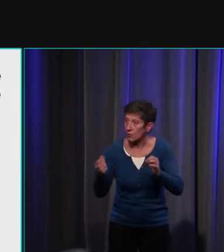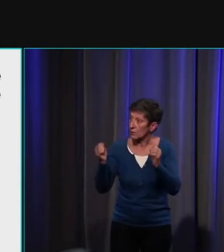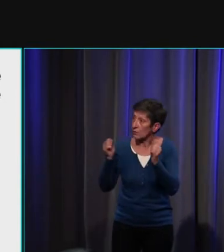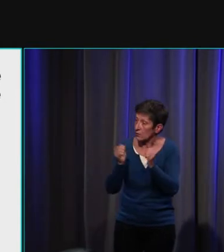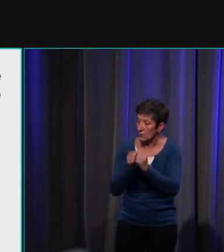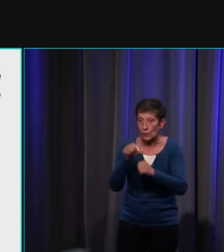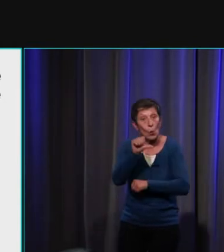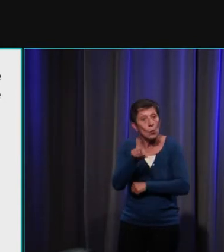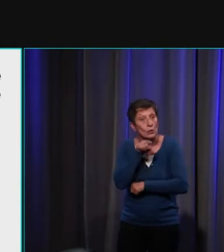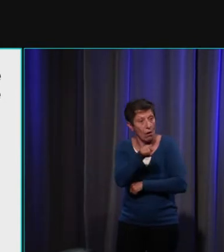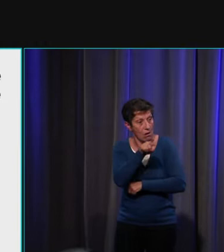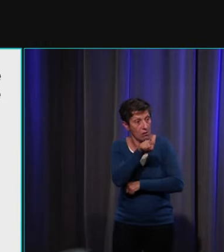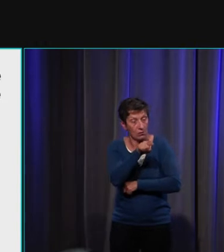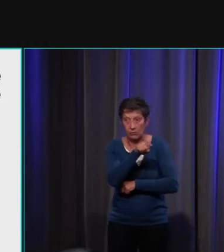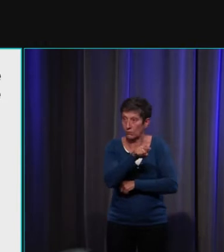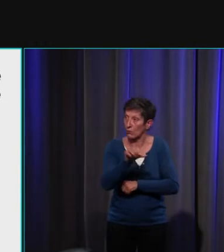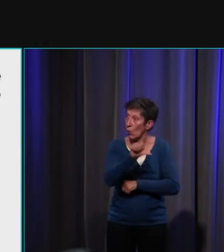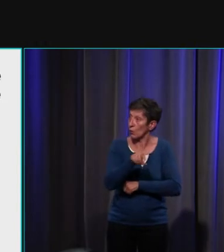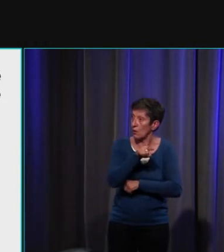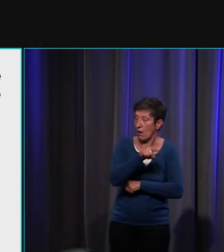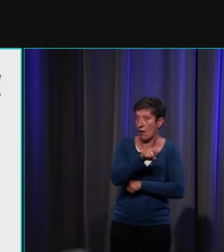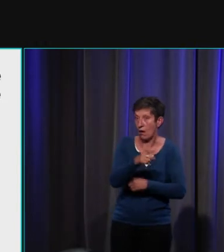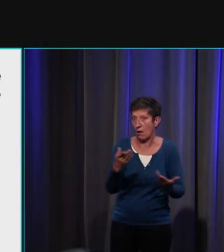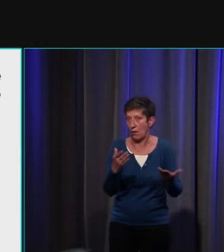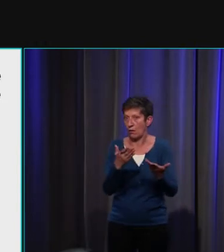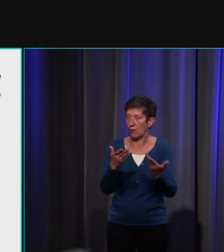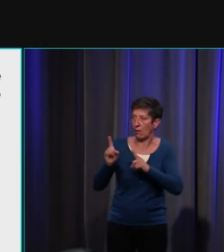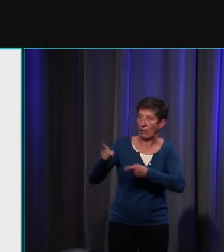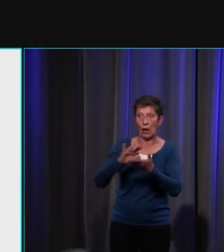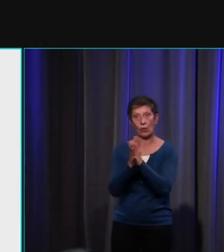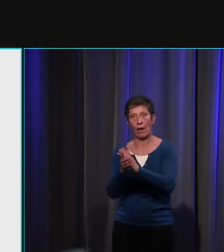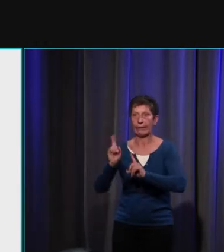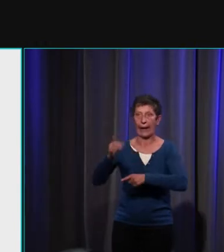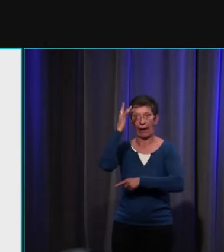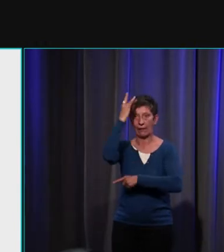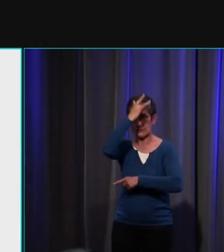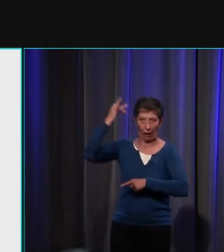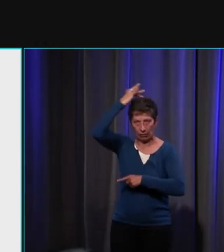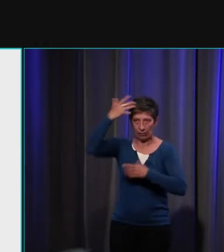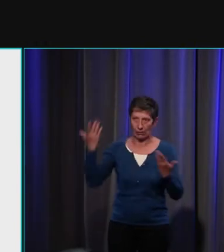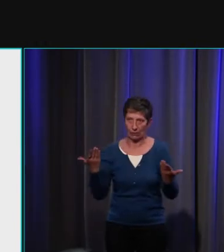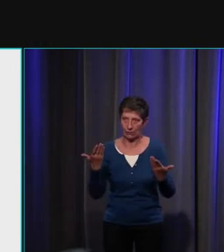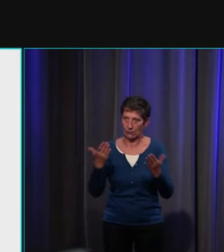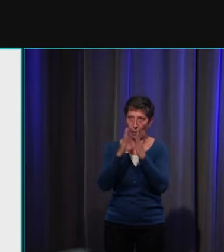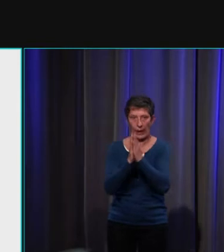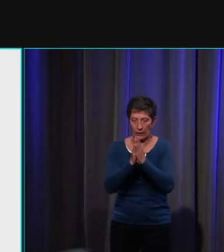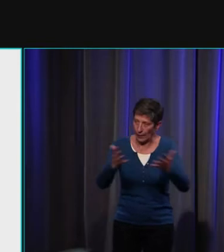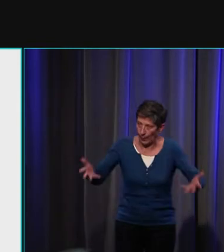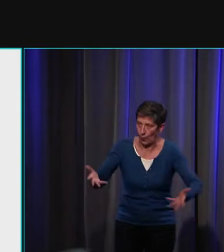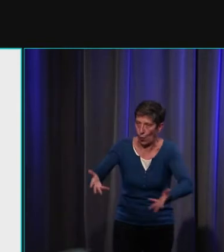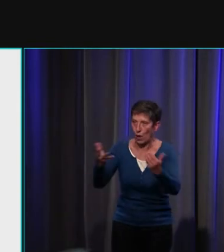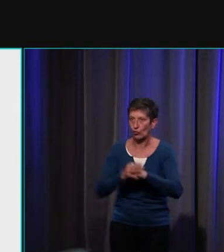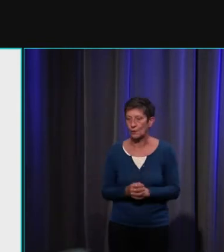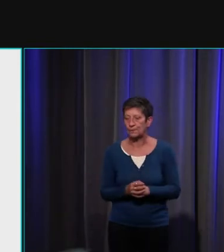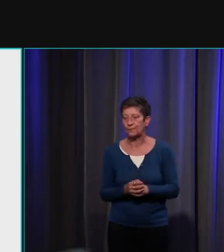d'augustin devient de plus en plus une sorte de guerre sainte encouragé par l'église alors je vous ai